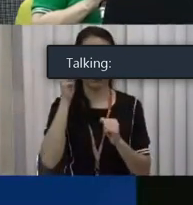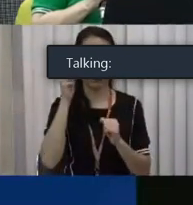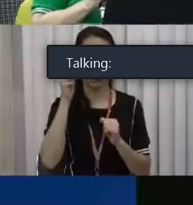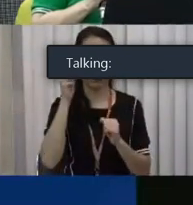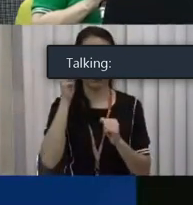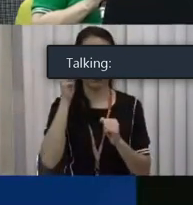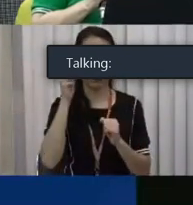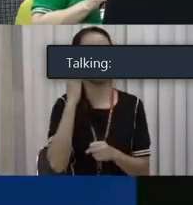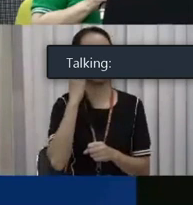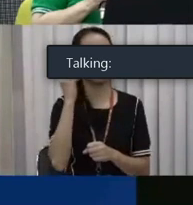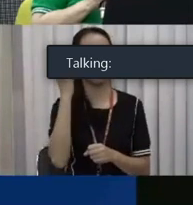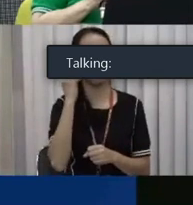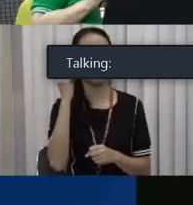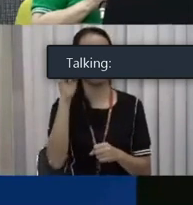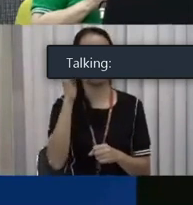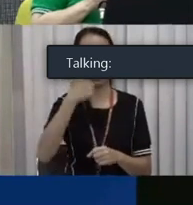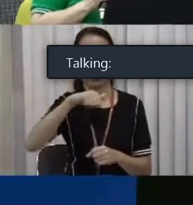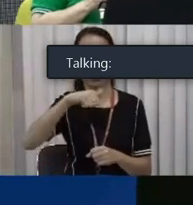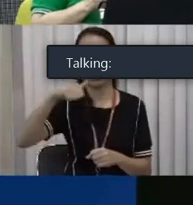naka-experience o